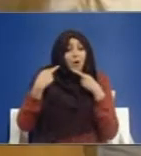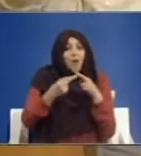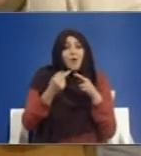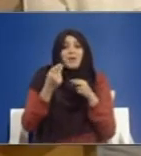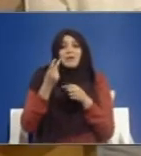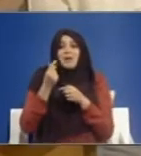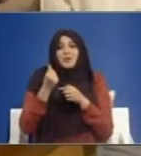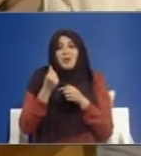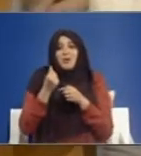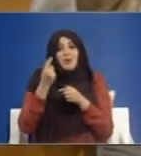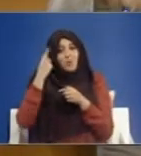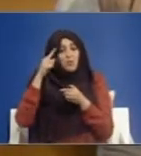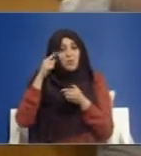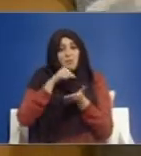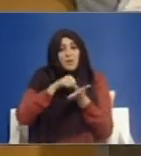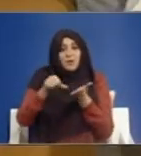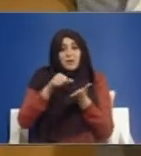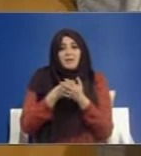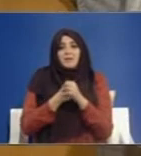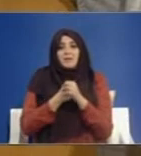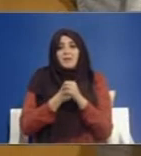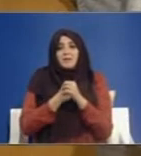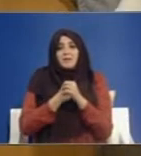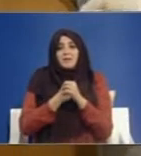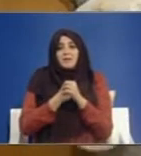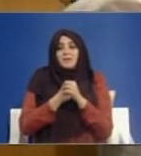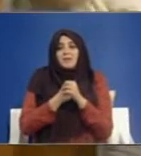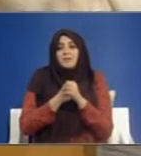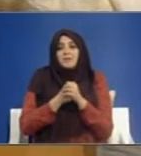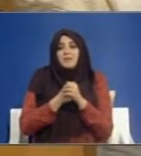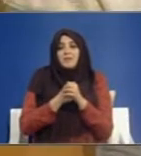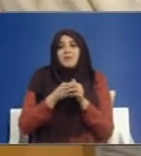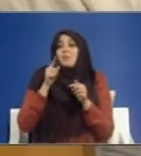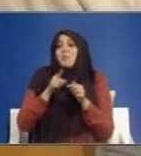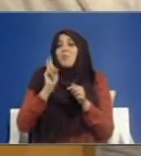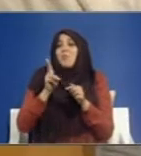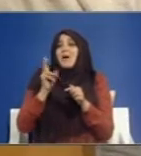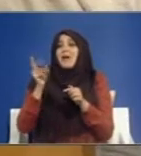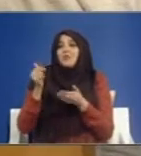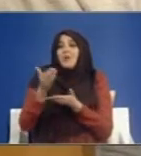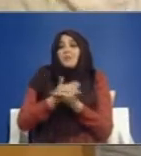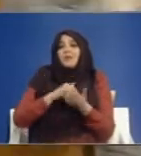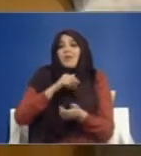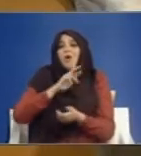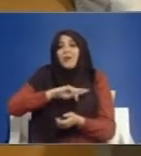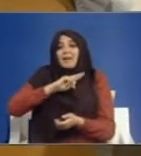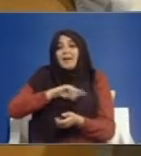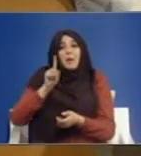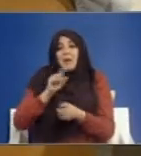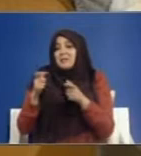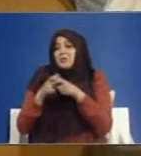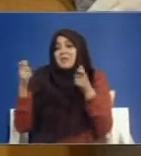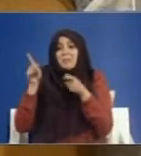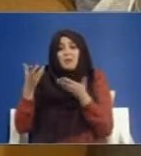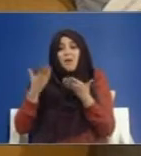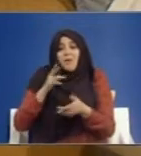تطالب المعني عن طريق الاقتطاع. والمقتصد الآن ما يقدر يدير والو لأنه صندوق تحرير يتخلص من التقاعد مش من المؤسسة.